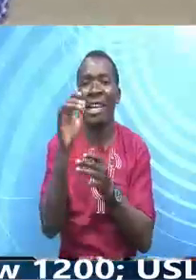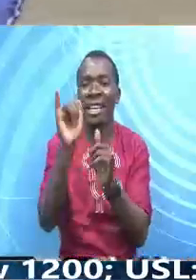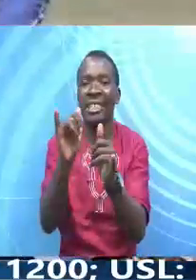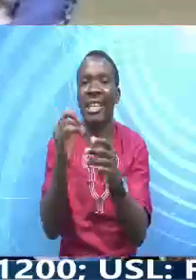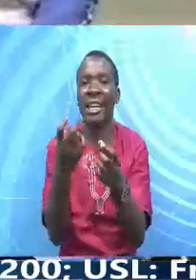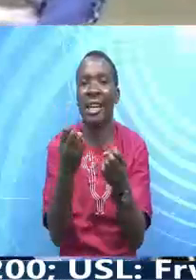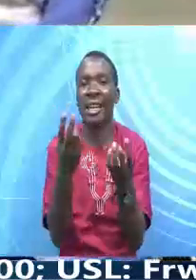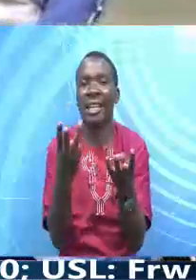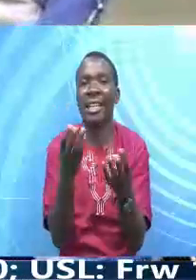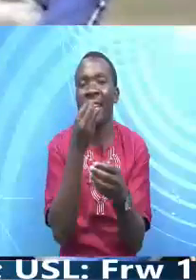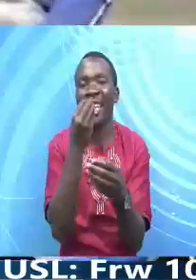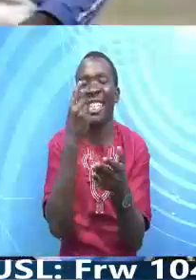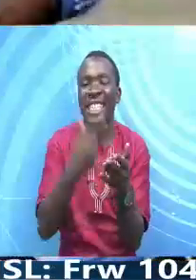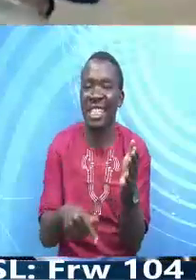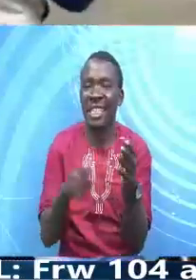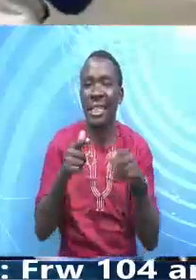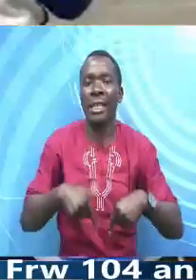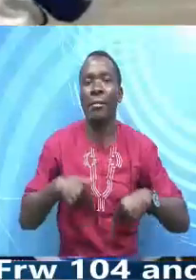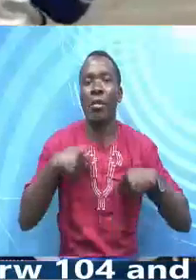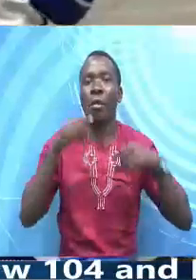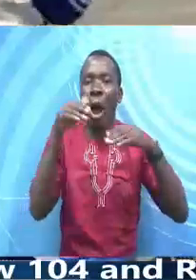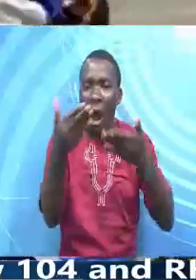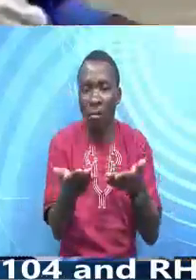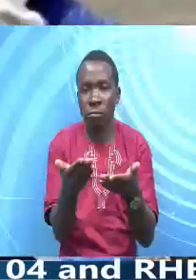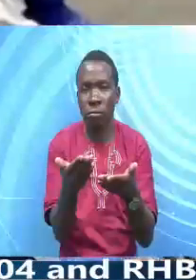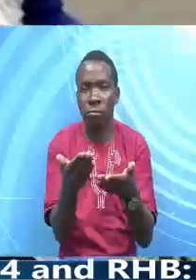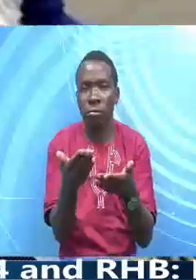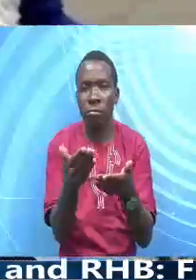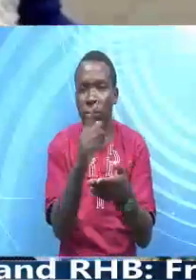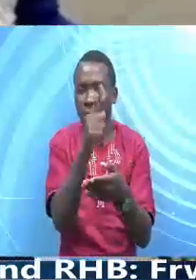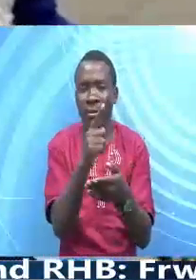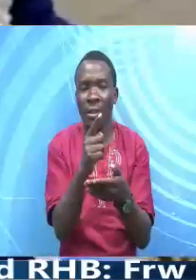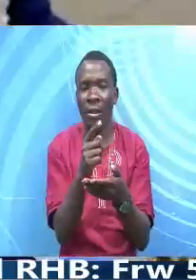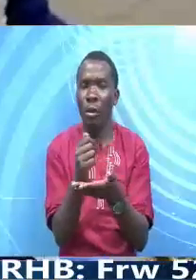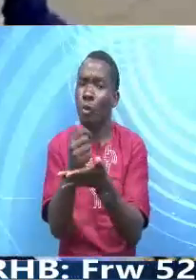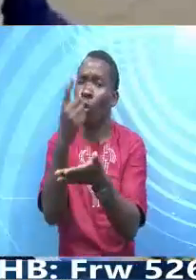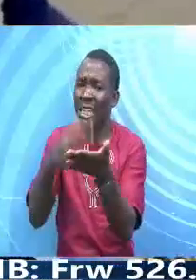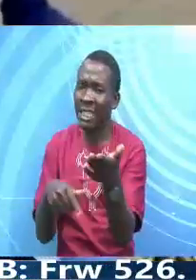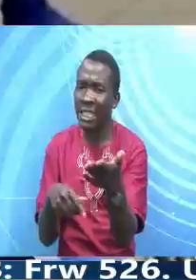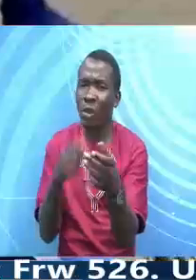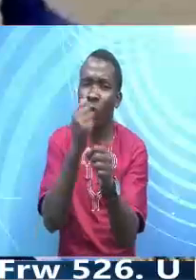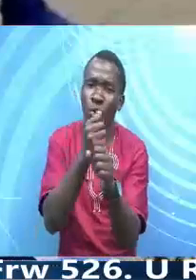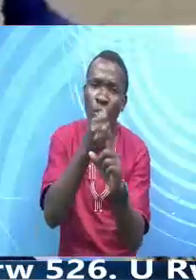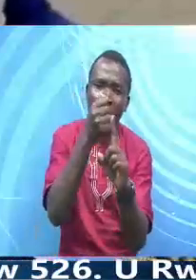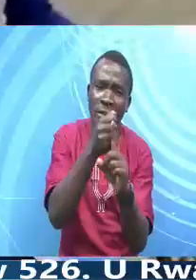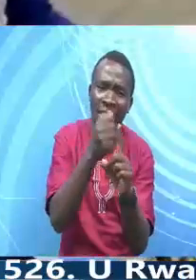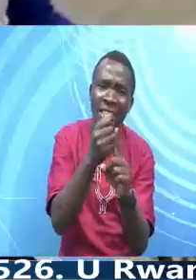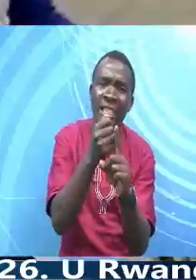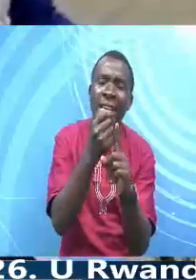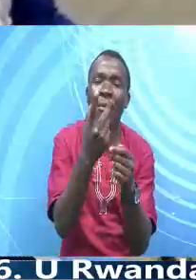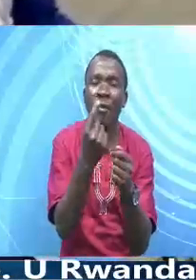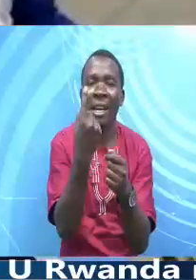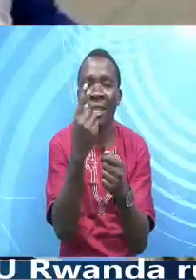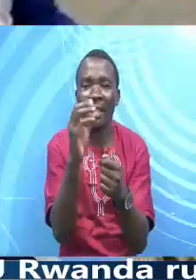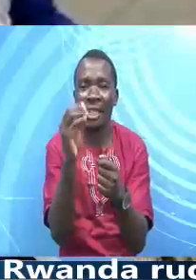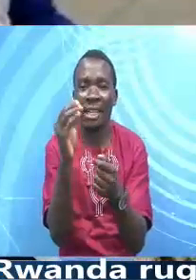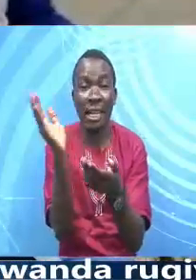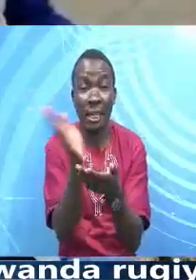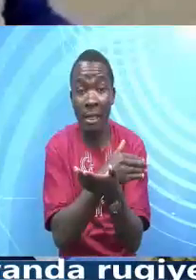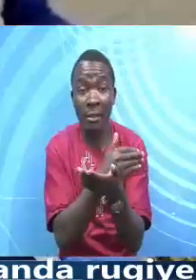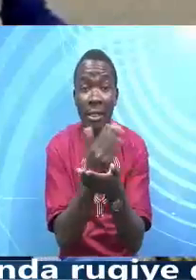gute? Numva hakorwa iki? Ni ukudukorera ubuvugizi nyine icyo giceri cy'ijana kikavaho kikazasubira hari uko